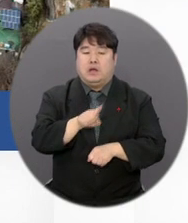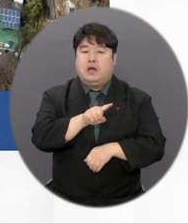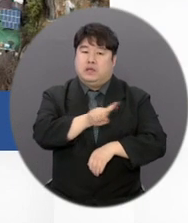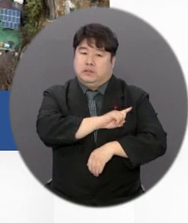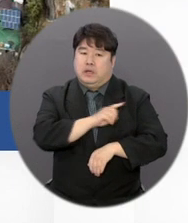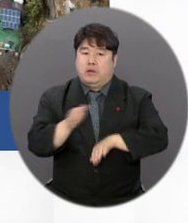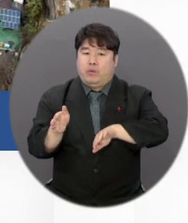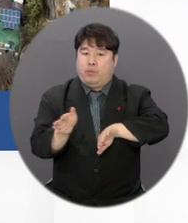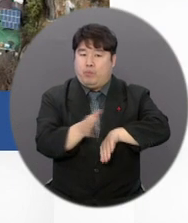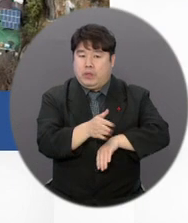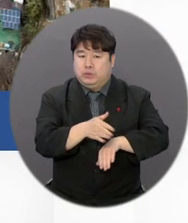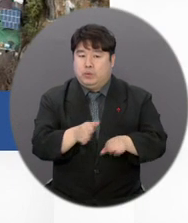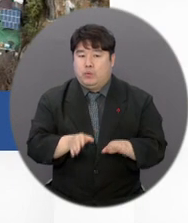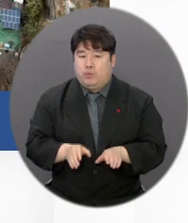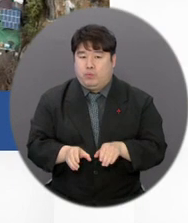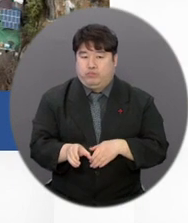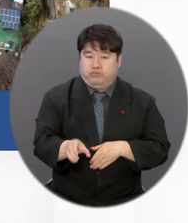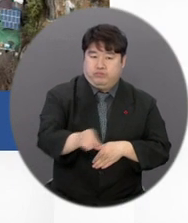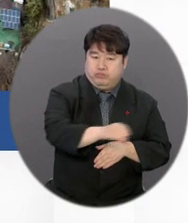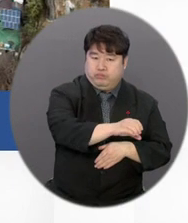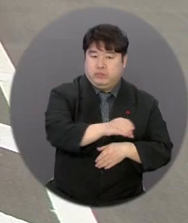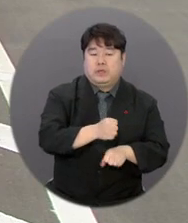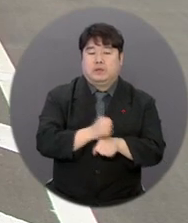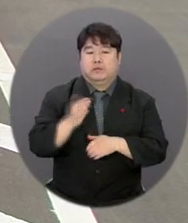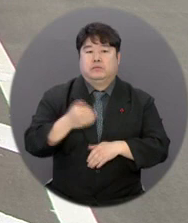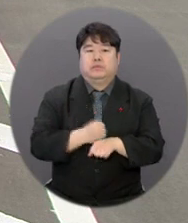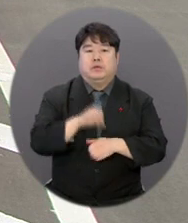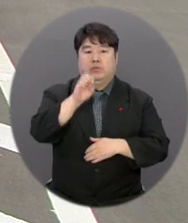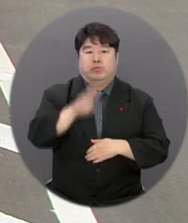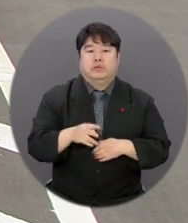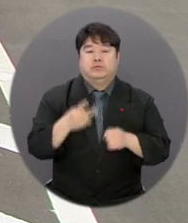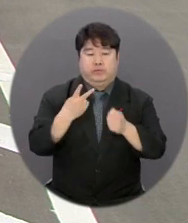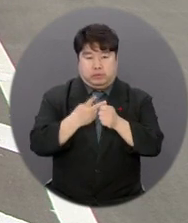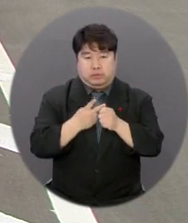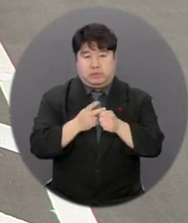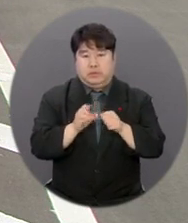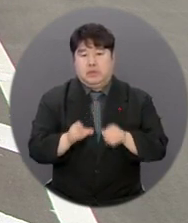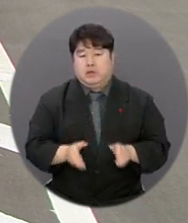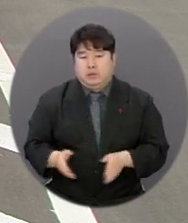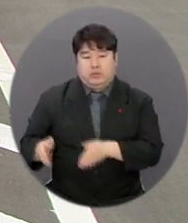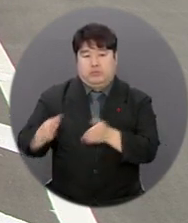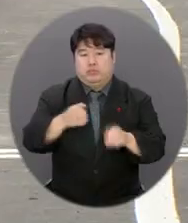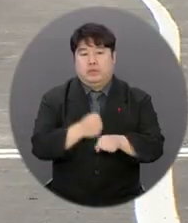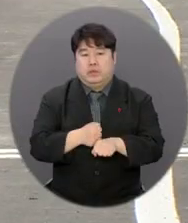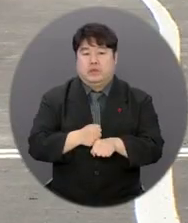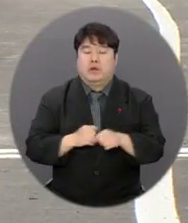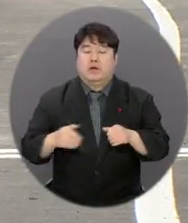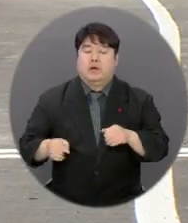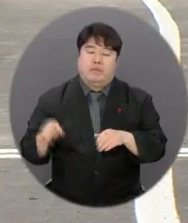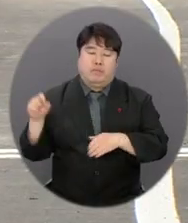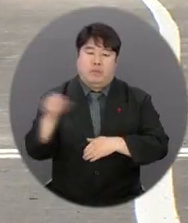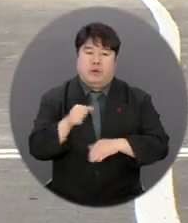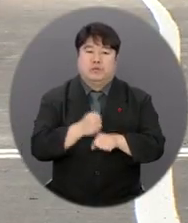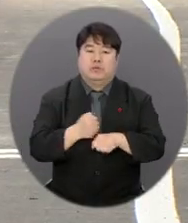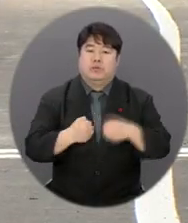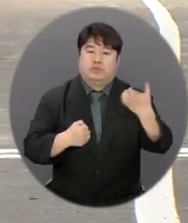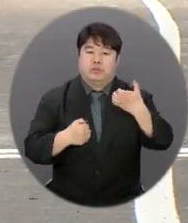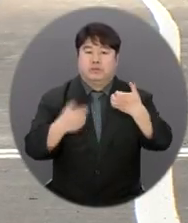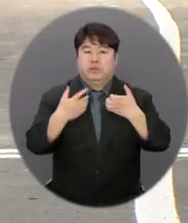가장 왼쪽에서 순환도로를 빠져나와야 합니다. 광주 제2순환도로의 최고 제한 속도는 시속